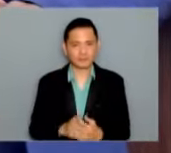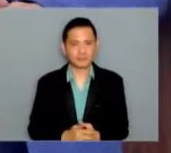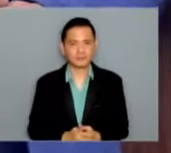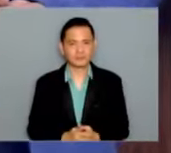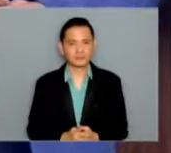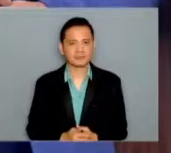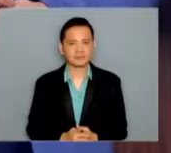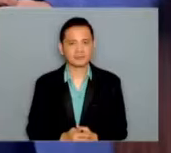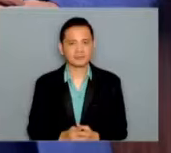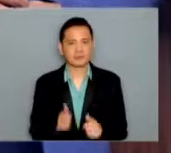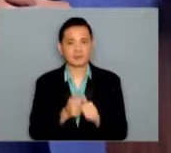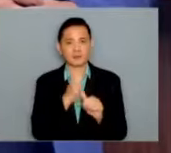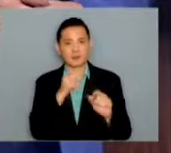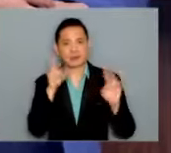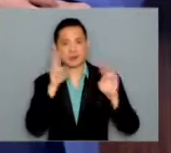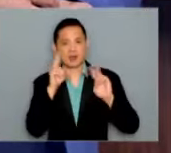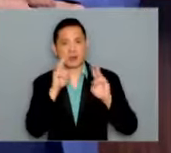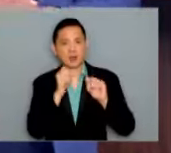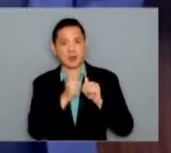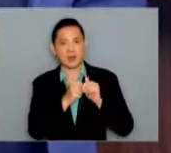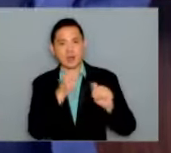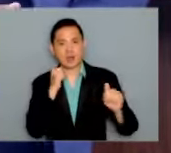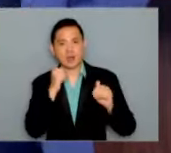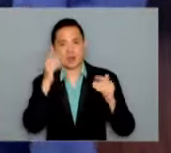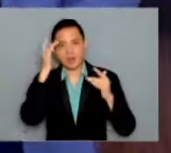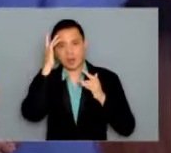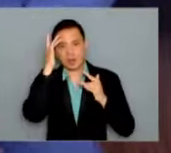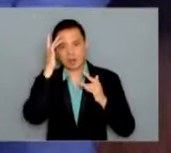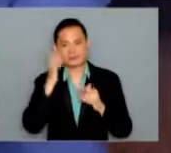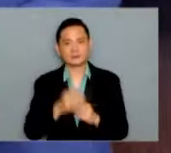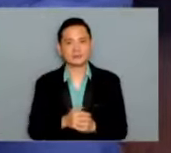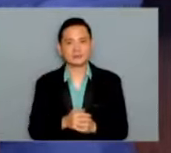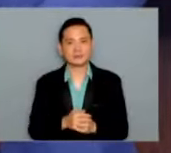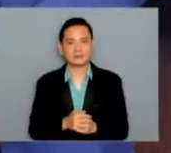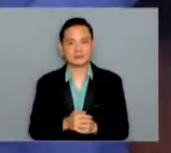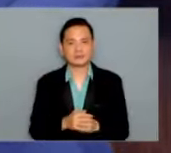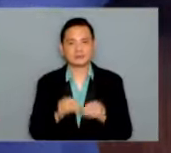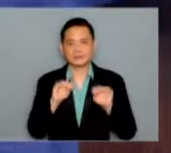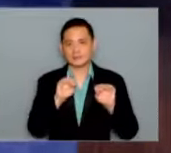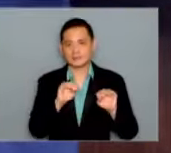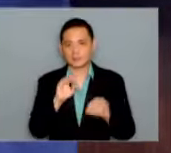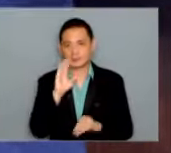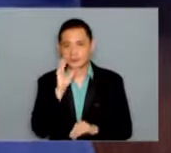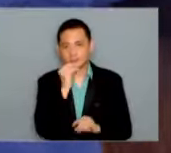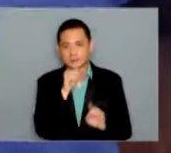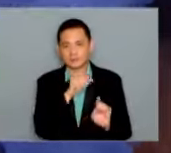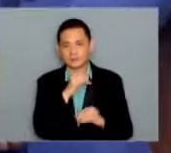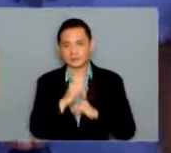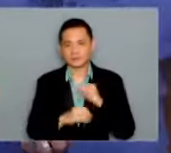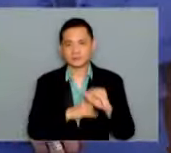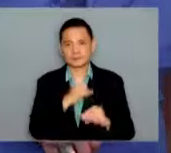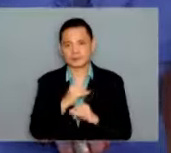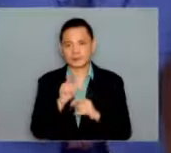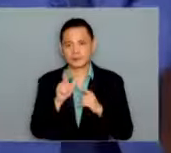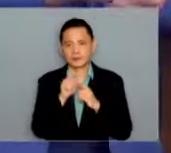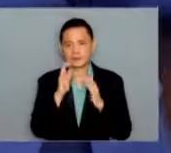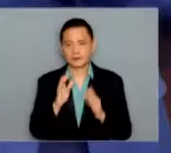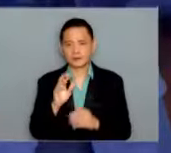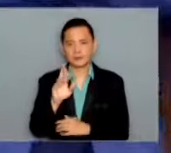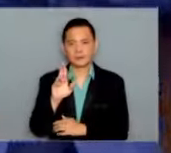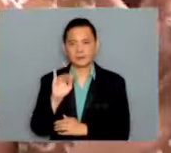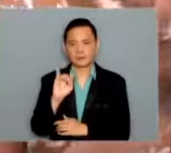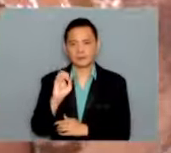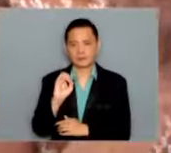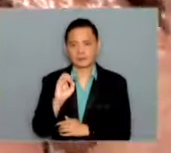iwas disgrasya na nga, iwas sakit pa. Yan ang ituturo po sa atin ngayon ng International Marathoner Coach Rio de la Cruz. Woo-hoo! Good morning,